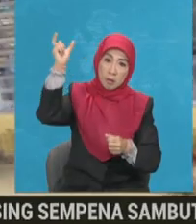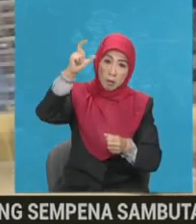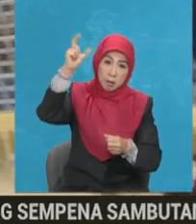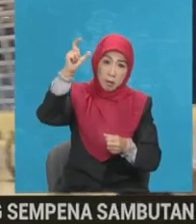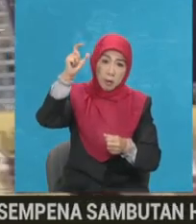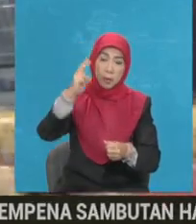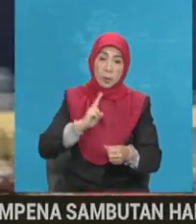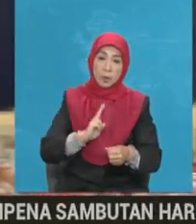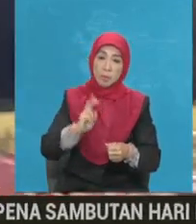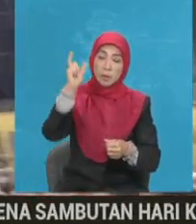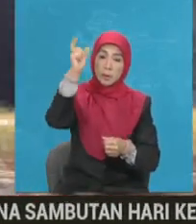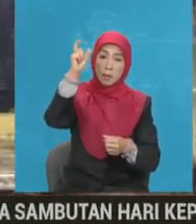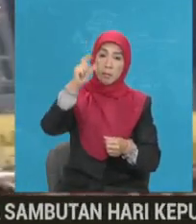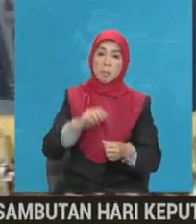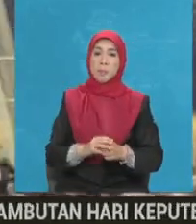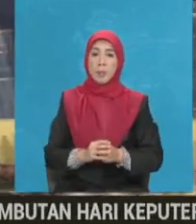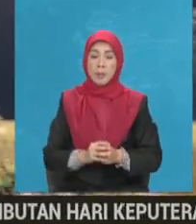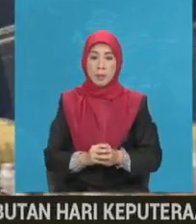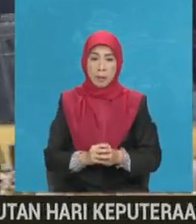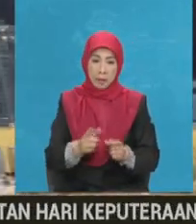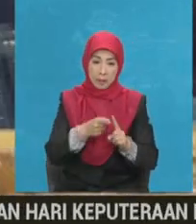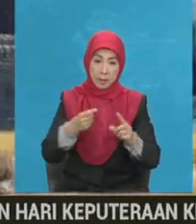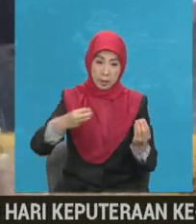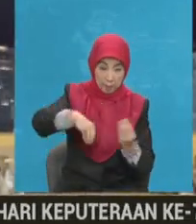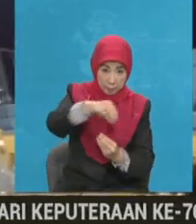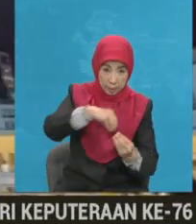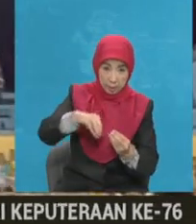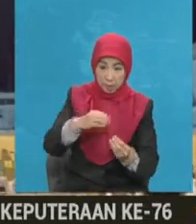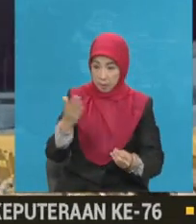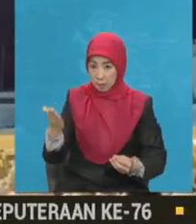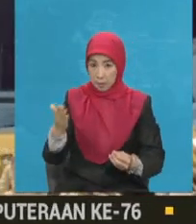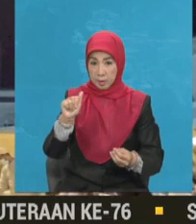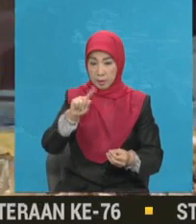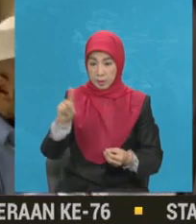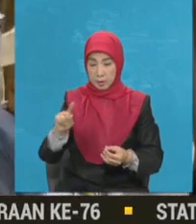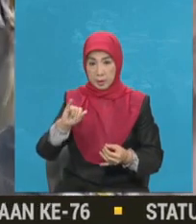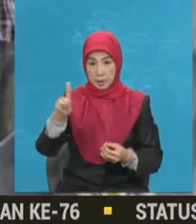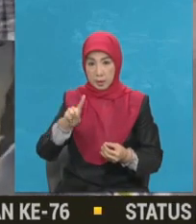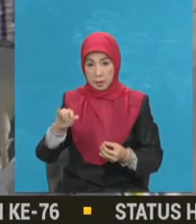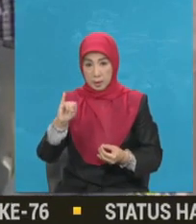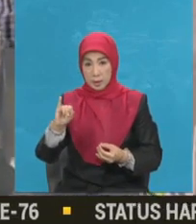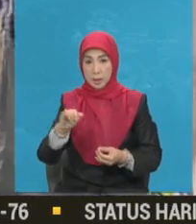Islam Hai dari Mekah al-mukarramah Azizah Mad melaporkan Twitter